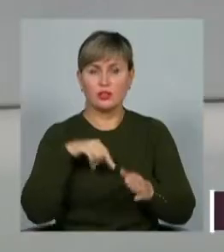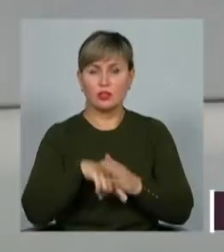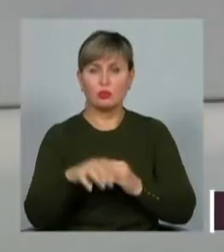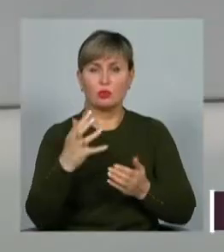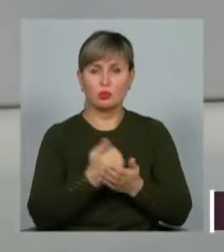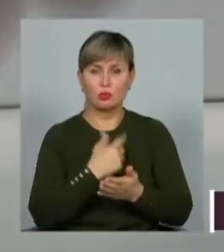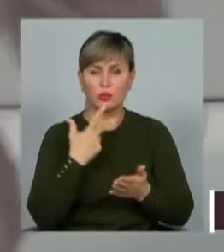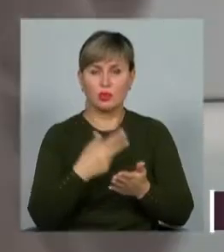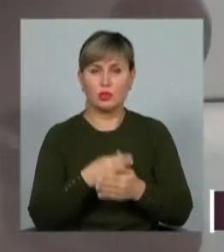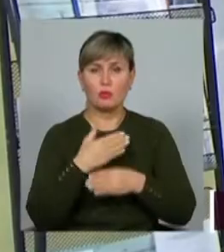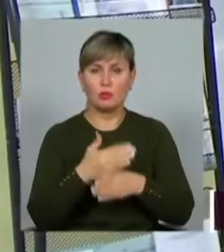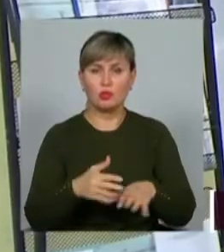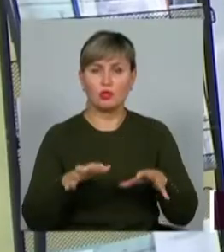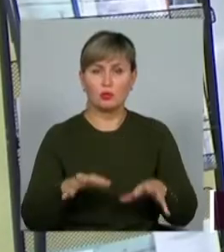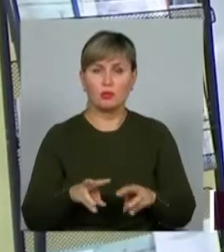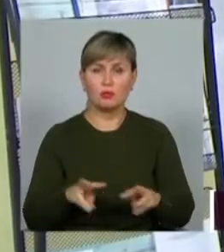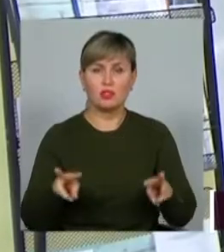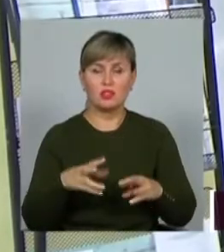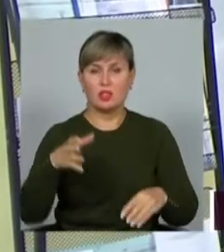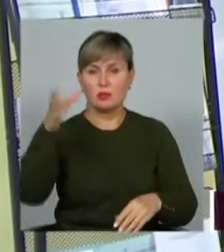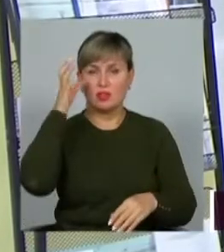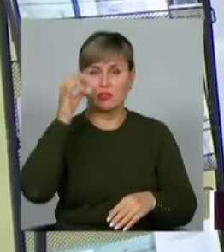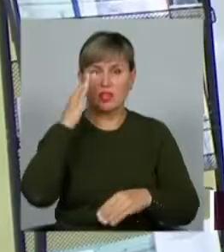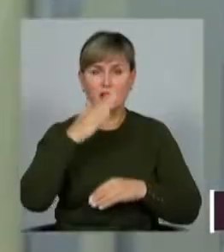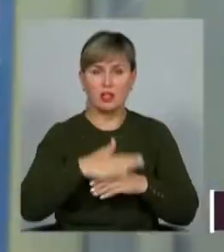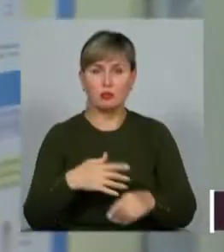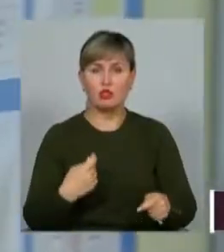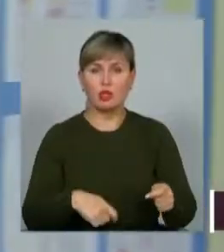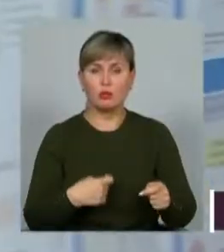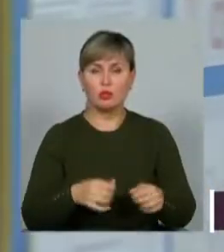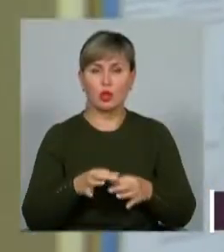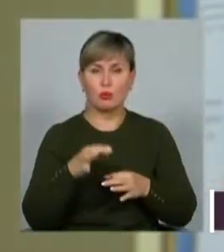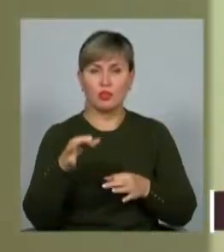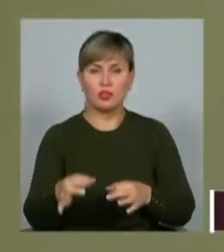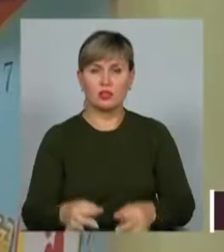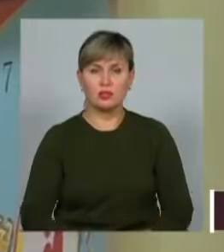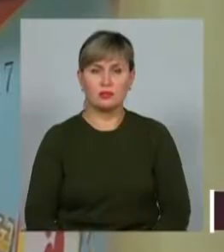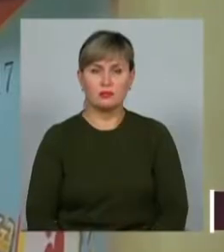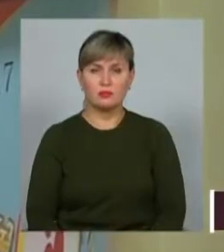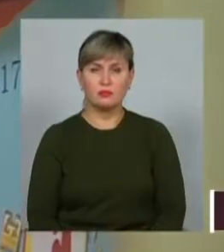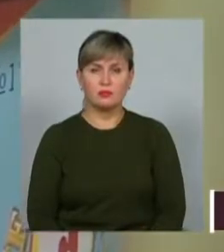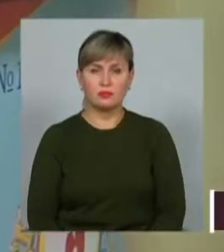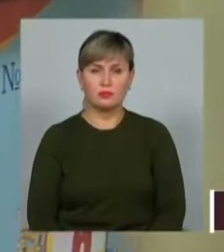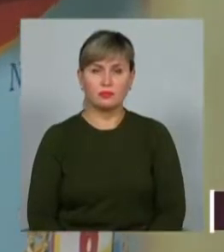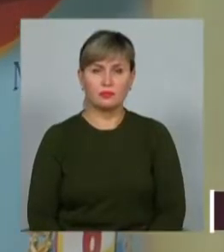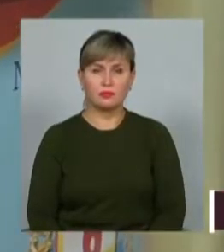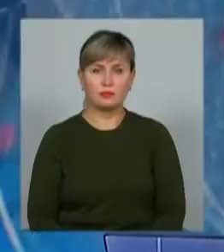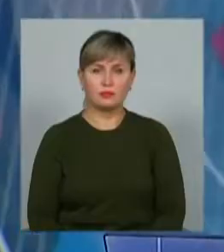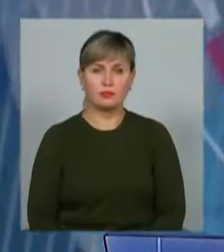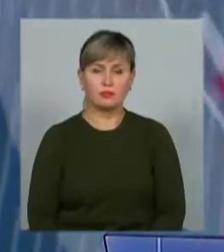успели привиться помощник президента, министр образования и аким Жамбылской области. Рамина Мирзалимова, Гани Калуов, телеканал